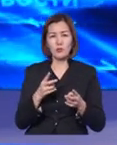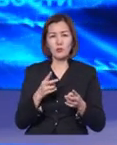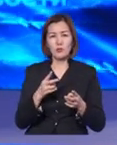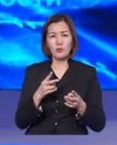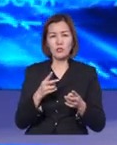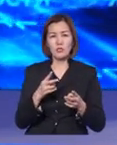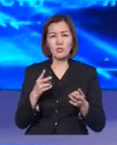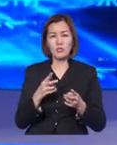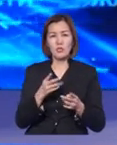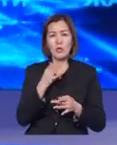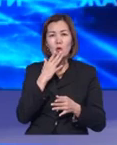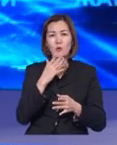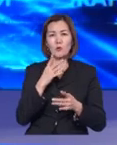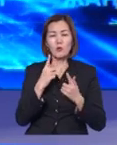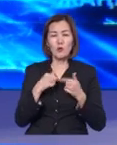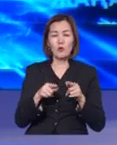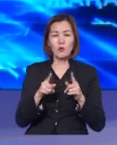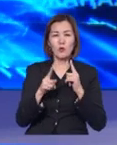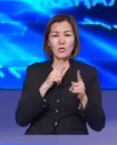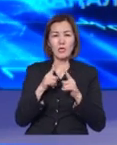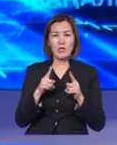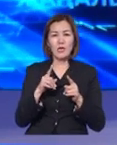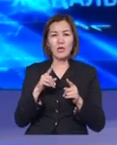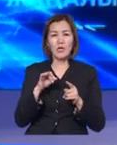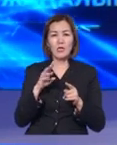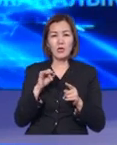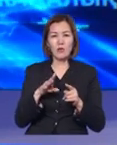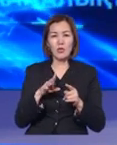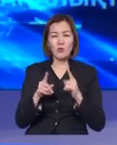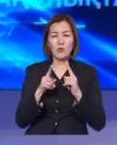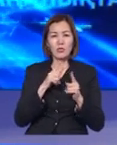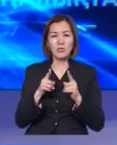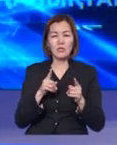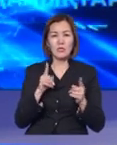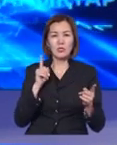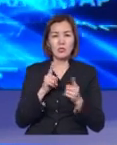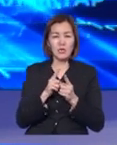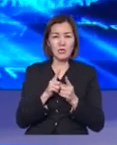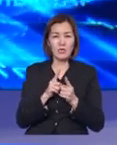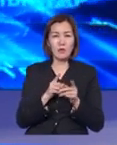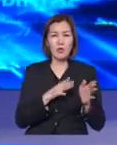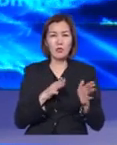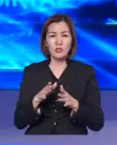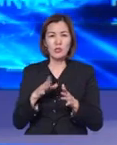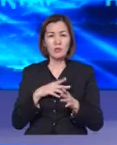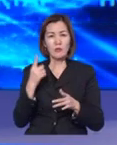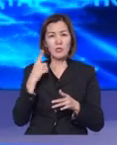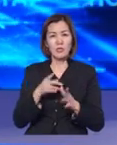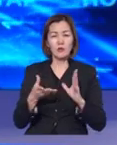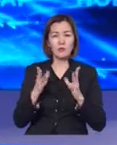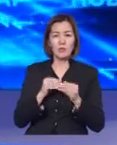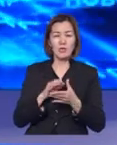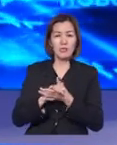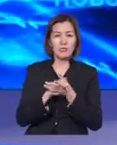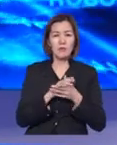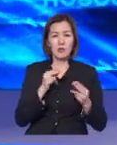доктринасымен үйлестіру қажеттігін айтты. Өйткені ұлттық құрылтайдың Атыраудағы отырысында жинақтап жүйеленіп алған негізгі идеологиялық